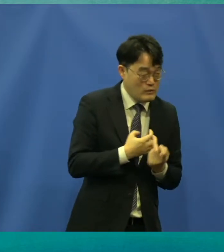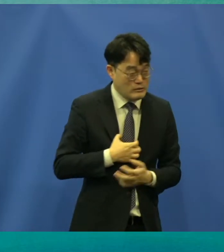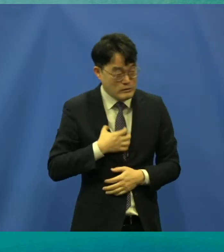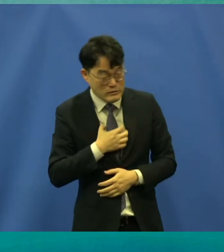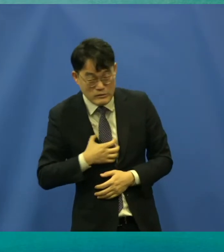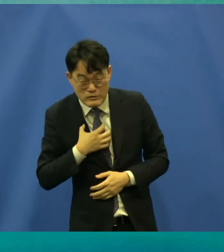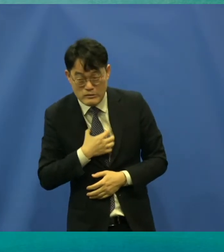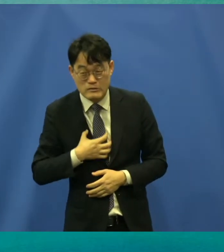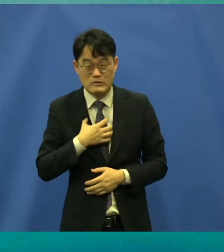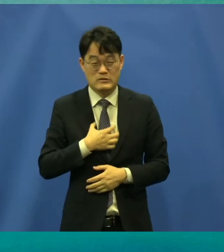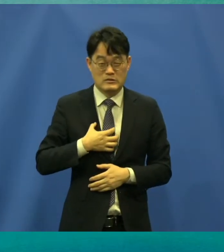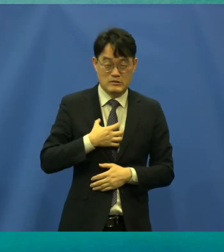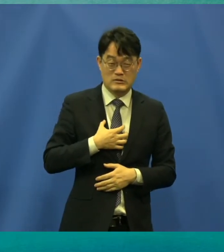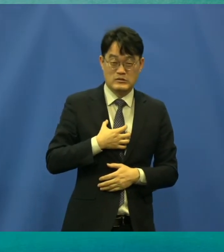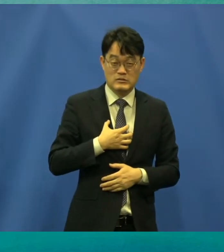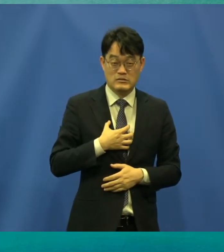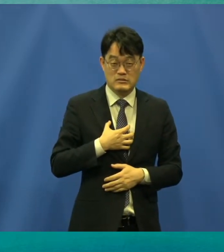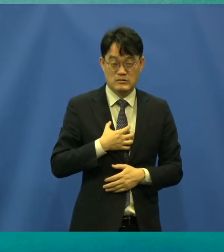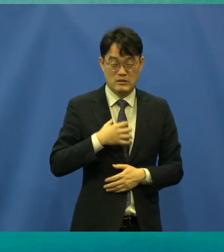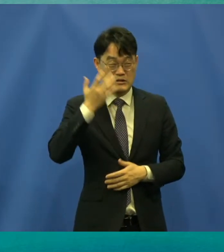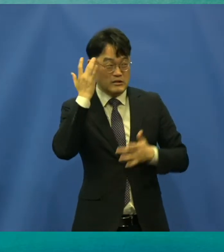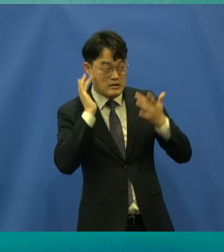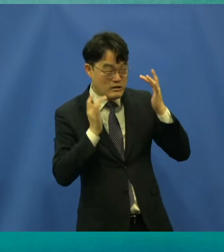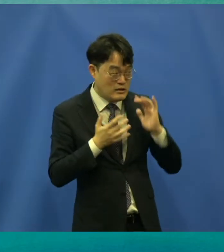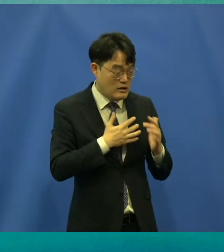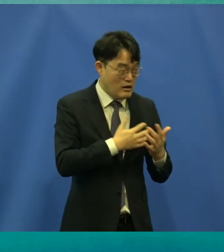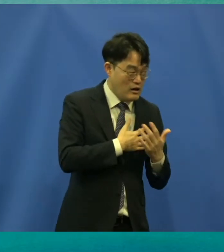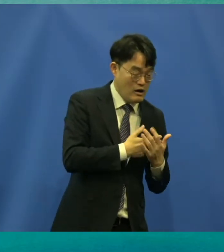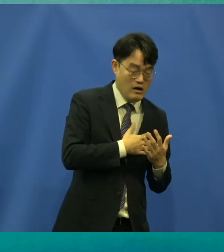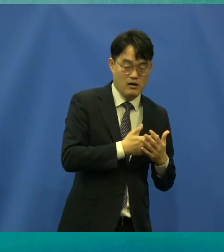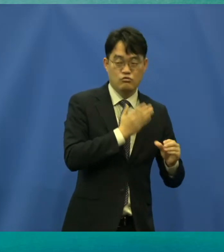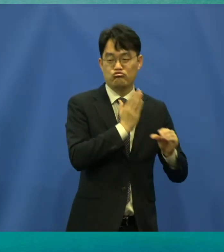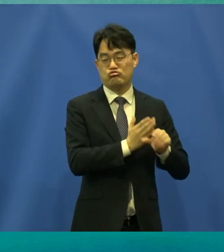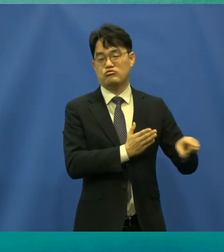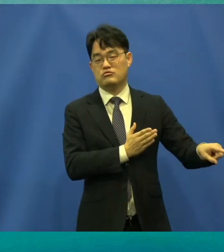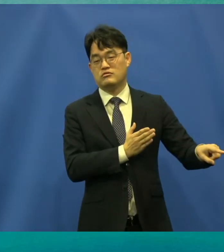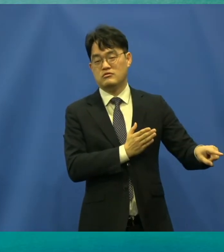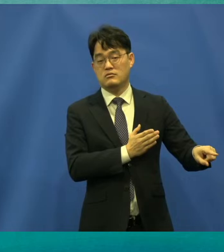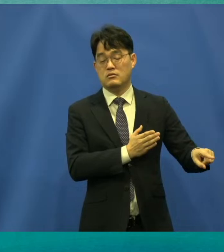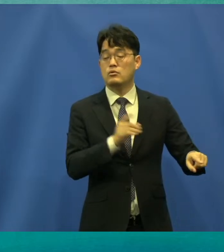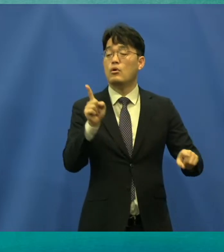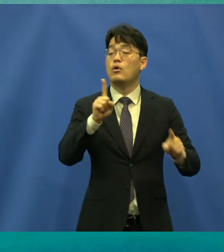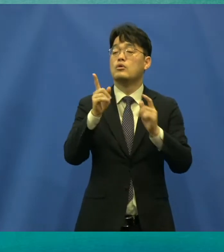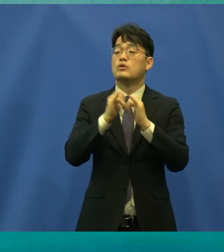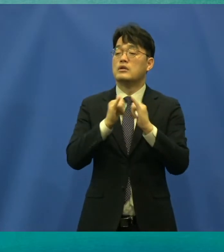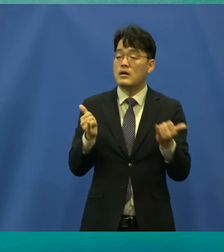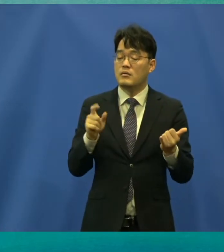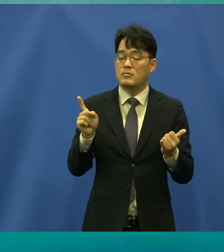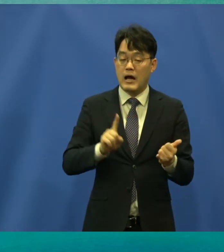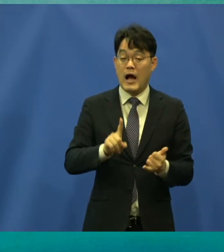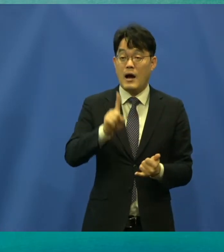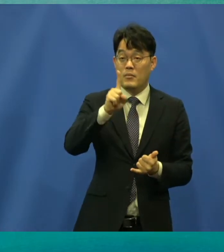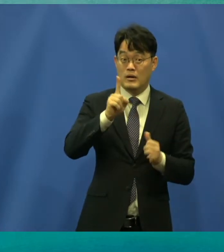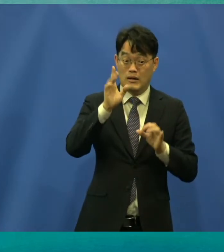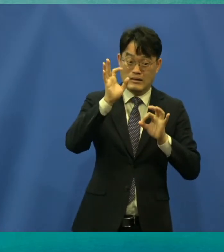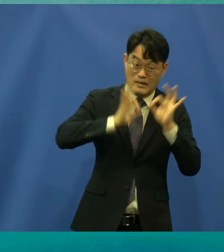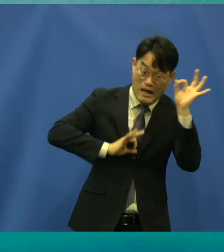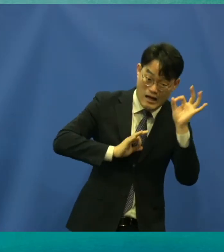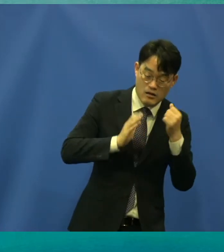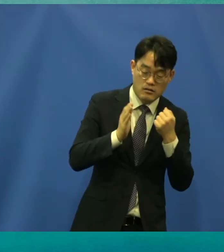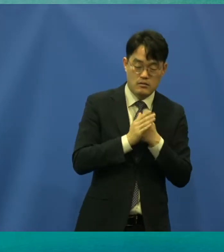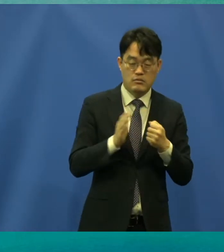잔인할 정도로. 그래서 어떤 때는 한 번의 실수로 직장을 잃어버리고 경력도